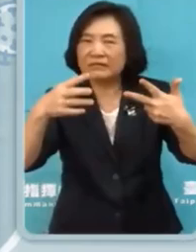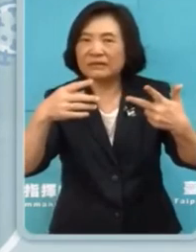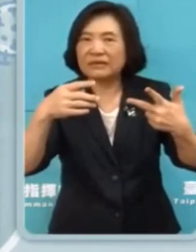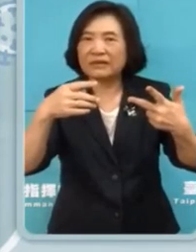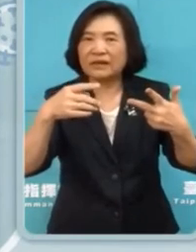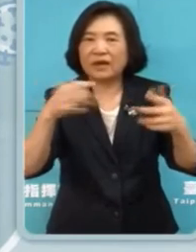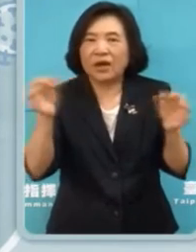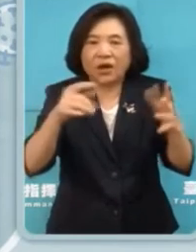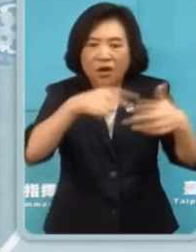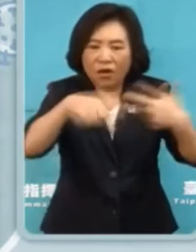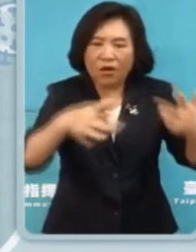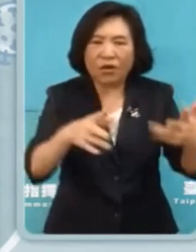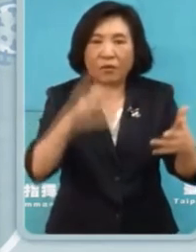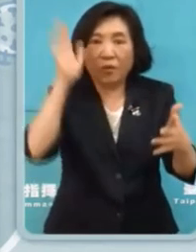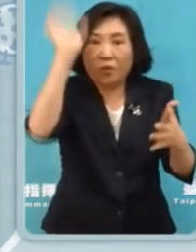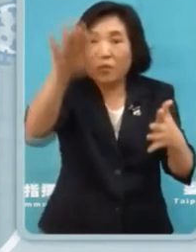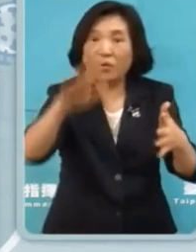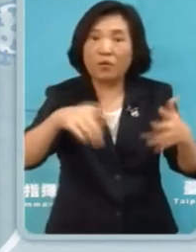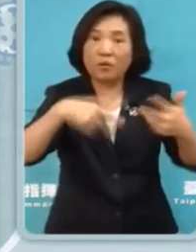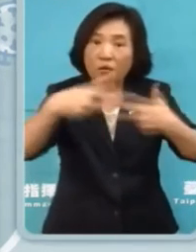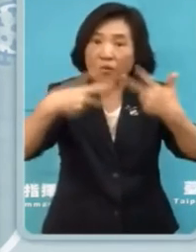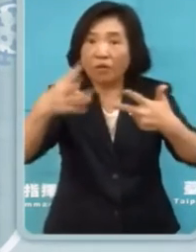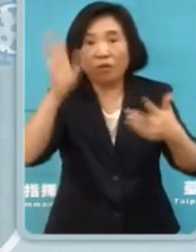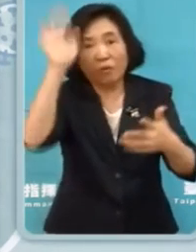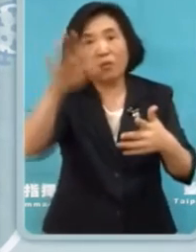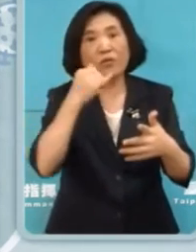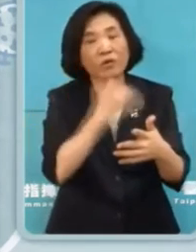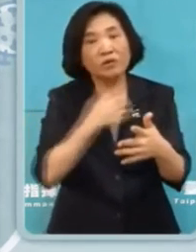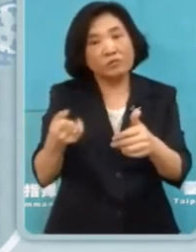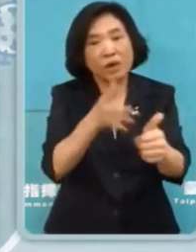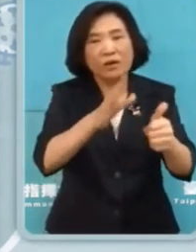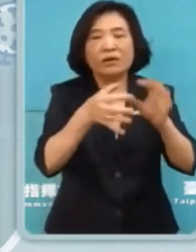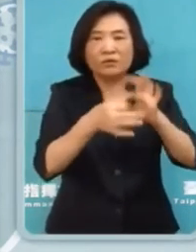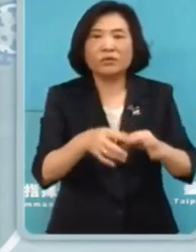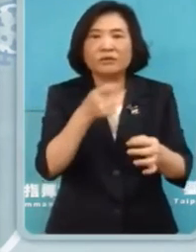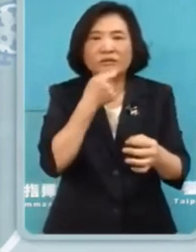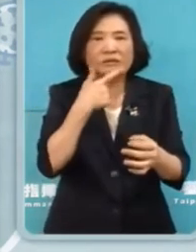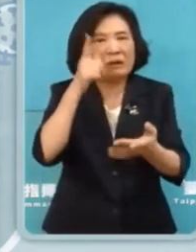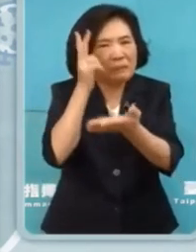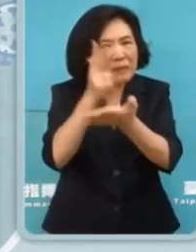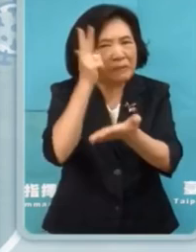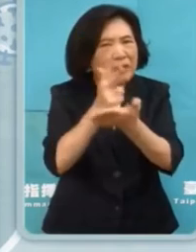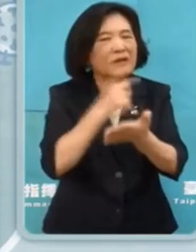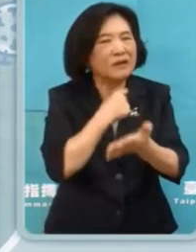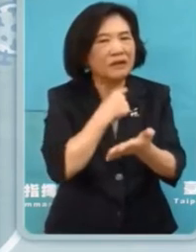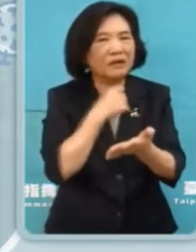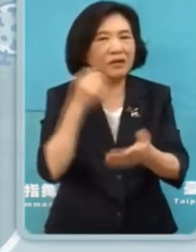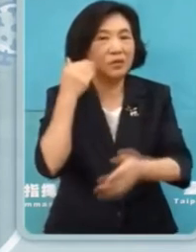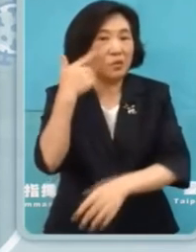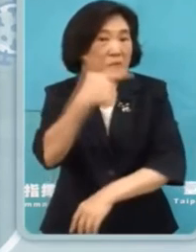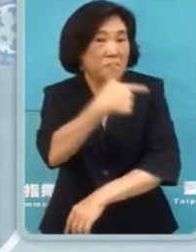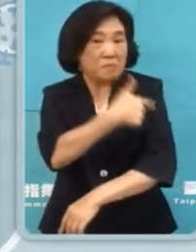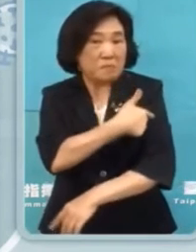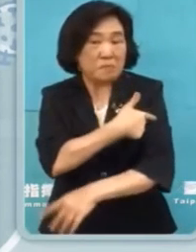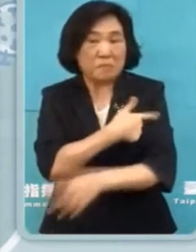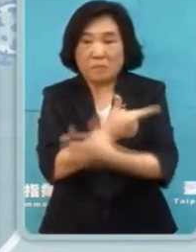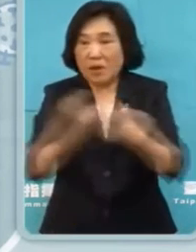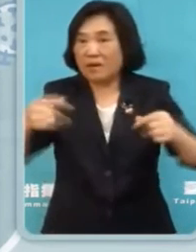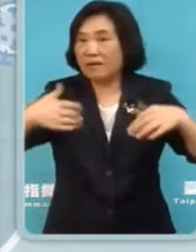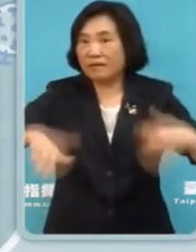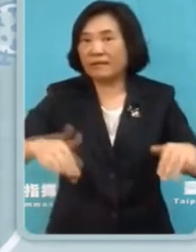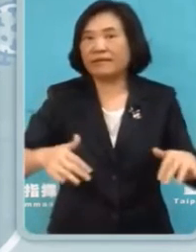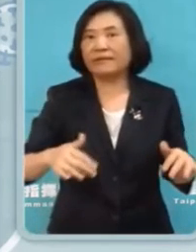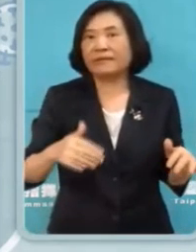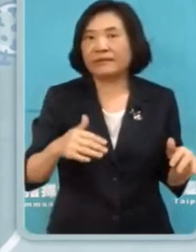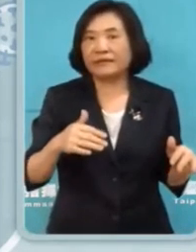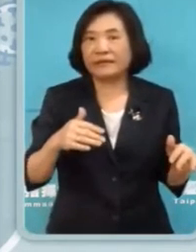没有感染，没有代表说你未来2个礼拜、3个礼拜都不会感染的，所以在疫苗还没完全发挥效果之前，你知